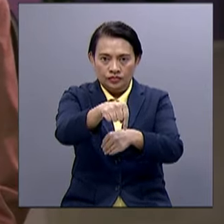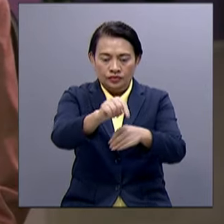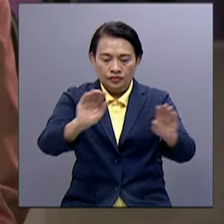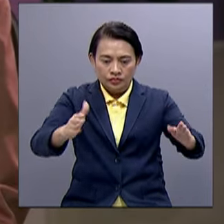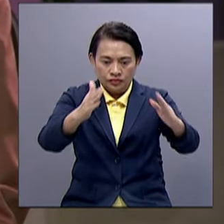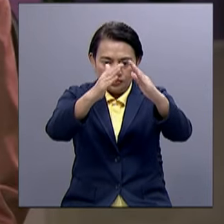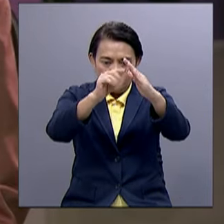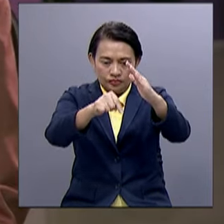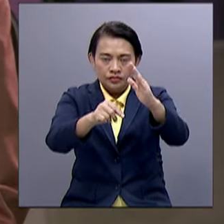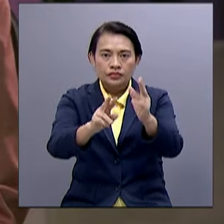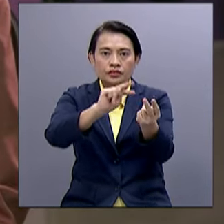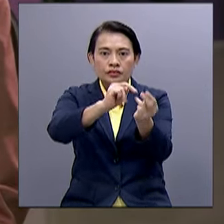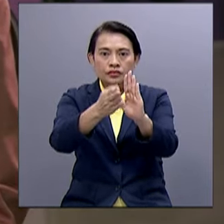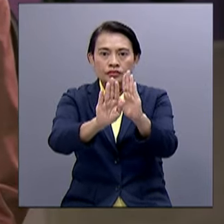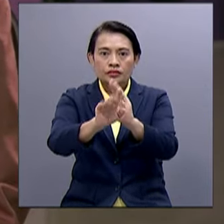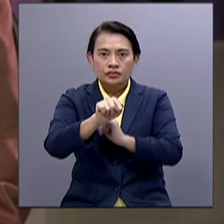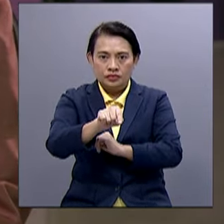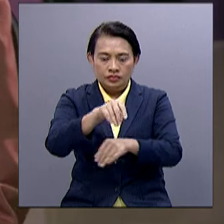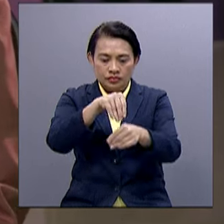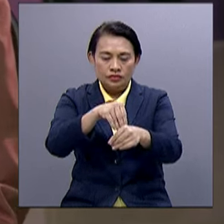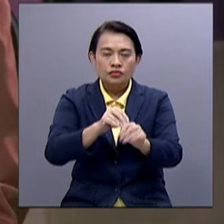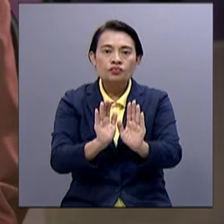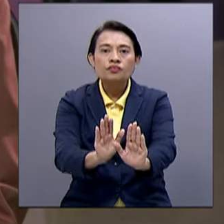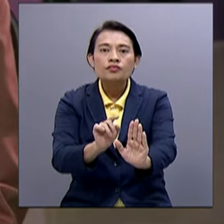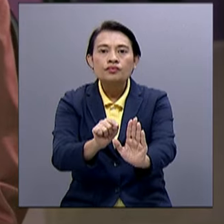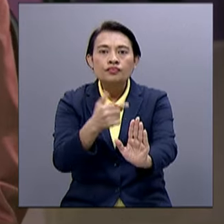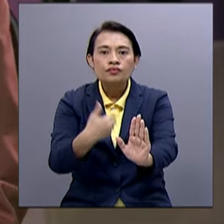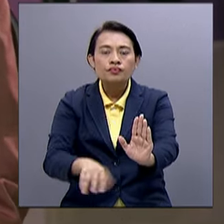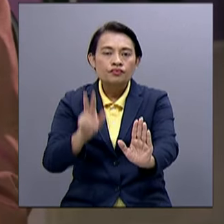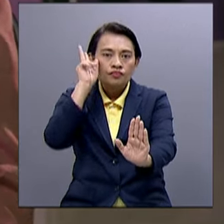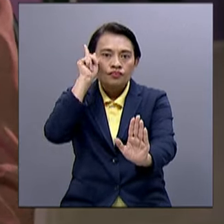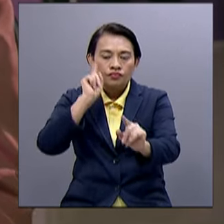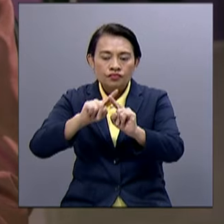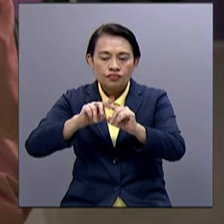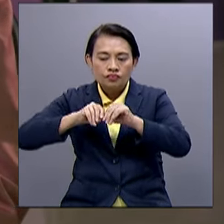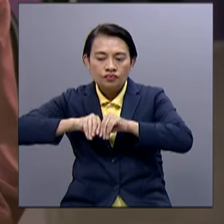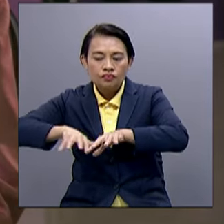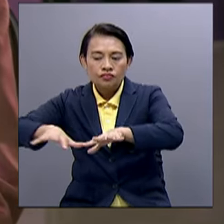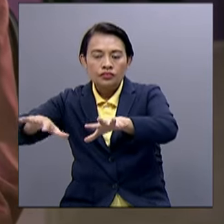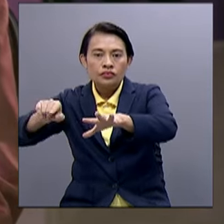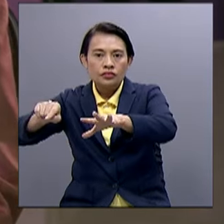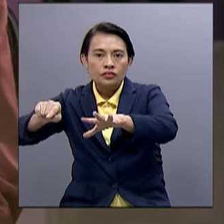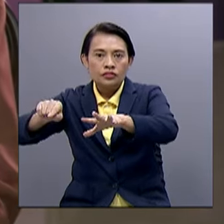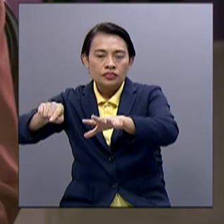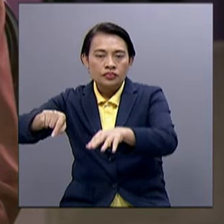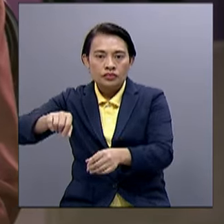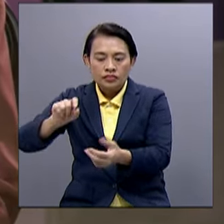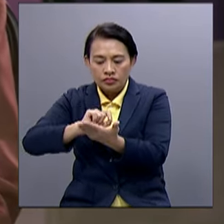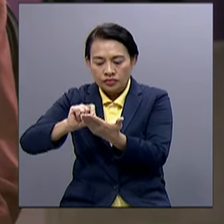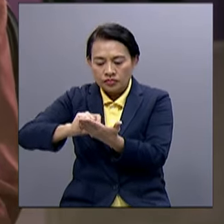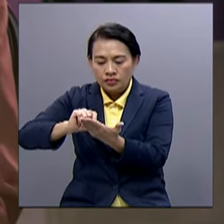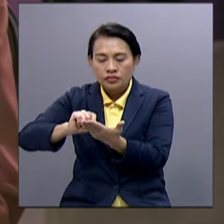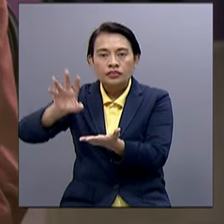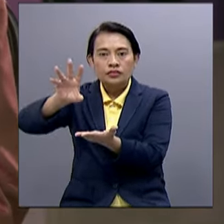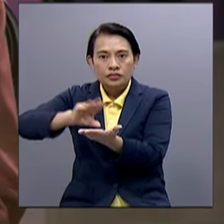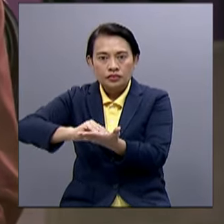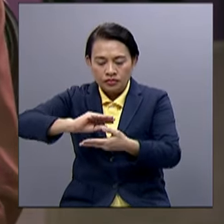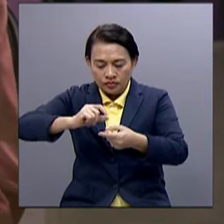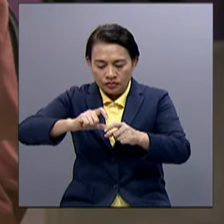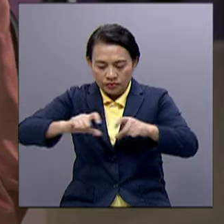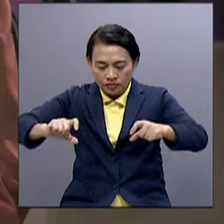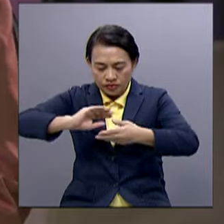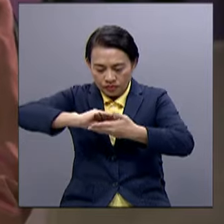จุบันแล้วเรื่องนี้ก็แพร่หลายได้รับการจารึกลงบนคัมภีร์ใบลานกลายเป็น